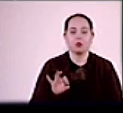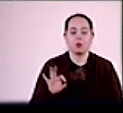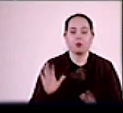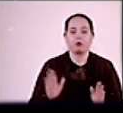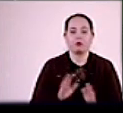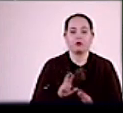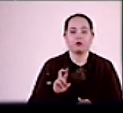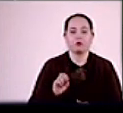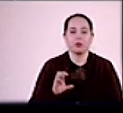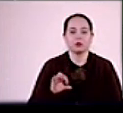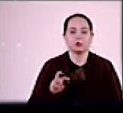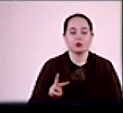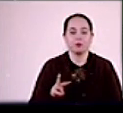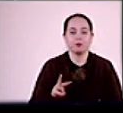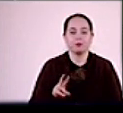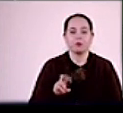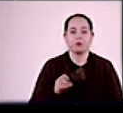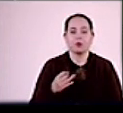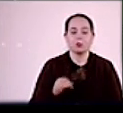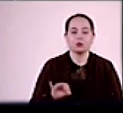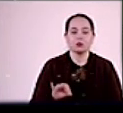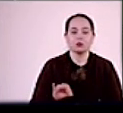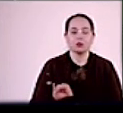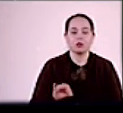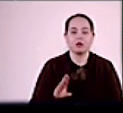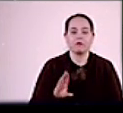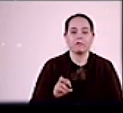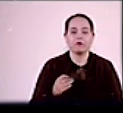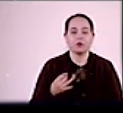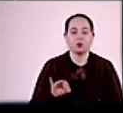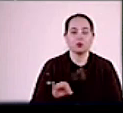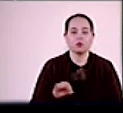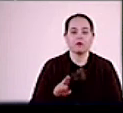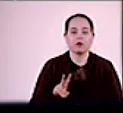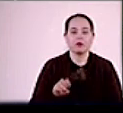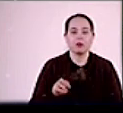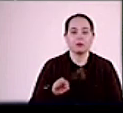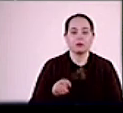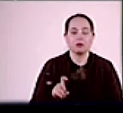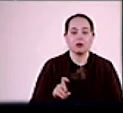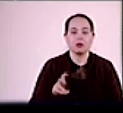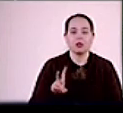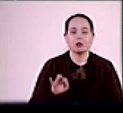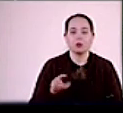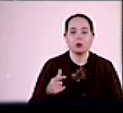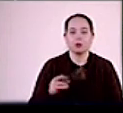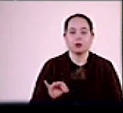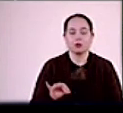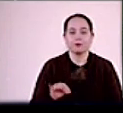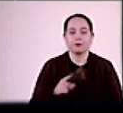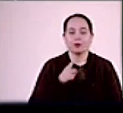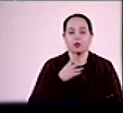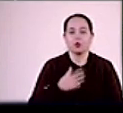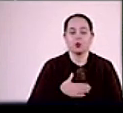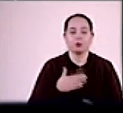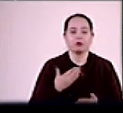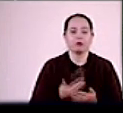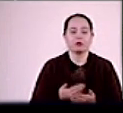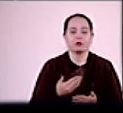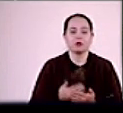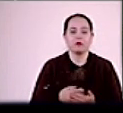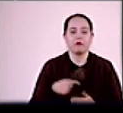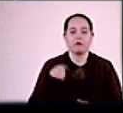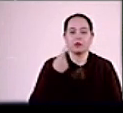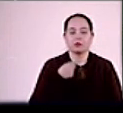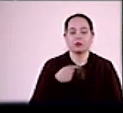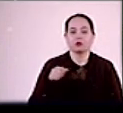басом. Плоские, вывернутые в лаптях ноги. Любит представлять в